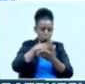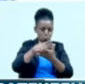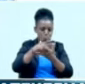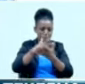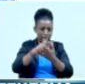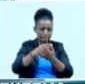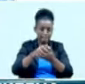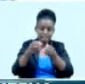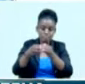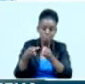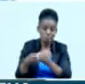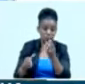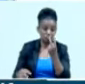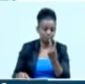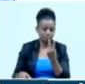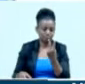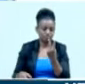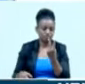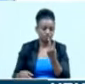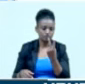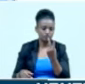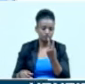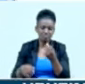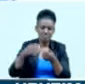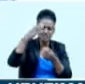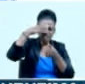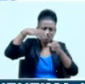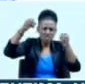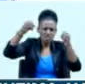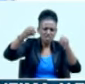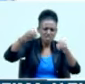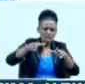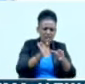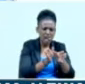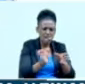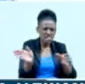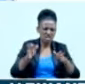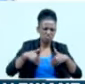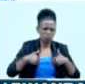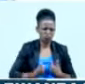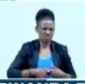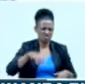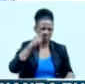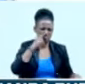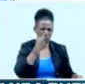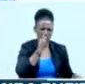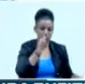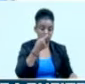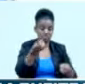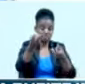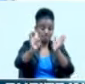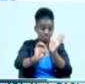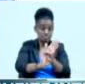hari ibyiciro bibiri twavuga. Icyiciro cya mbere ni icy'abantu bagaragara ko bamaze kudohoka ndetse no kurambirwa. Turatanga